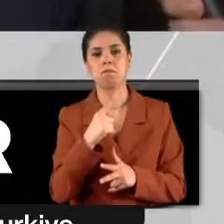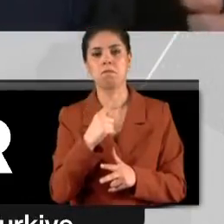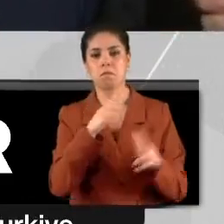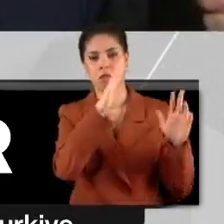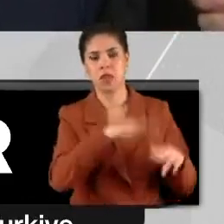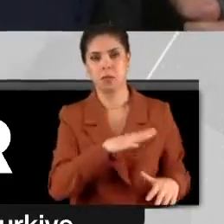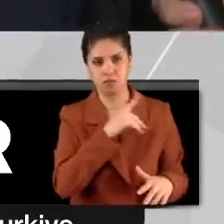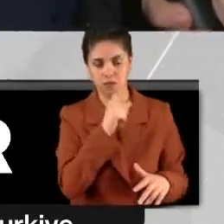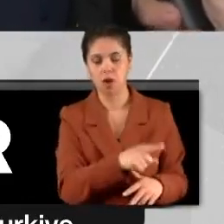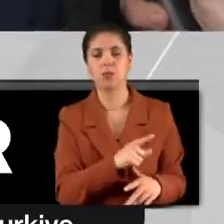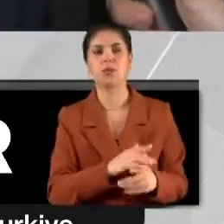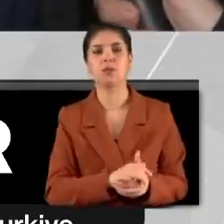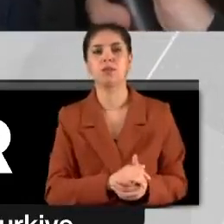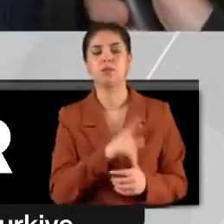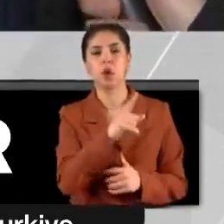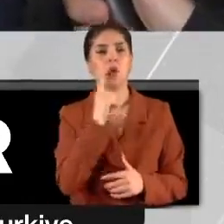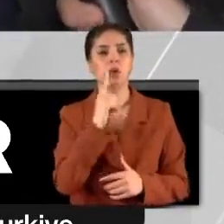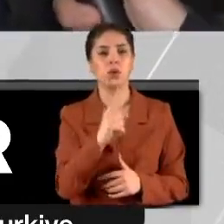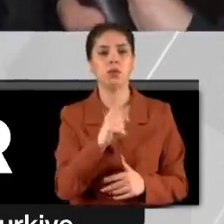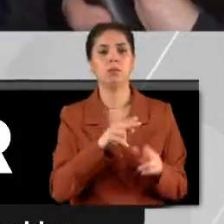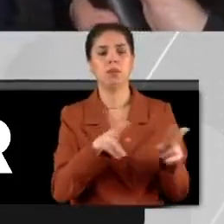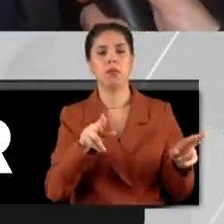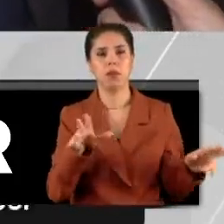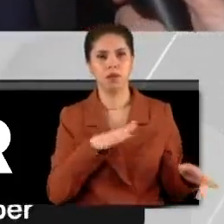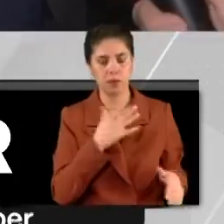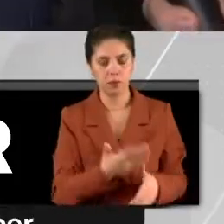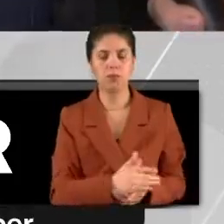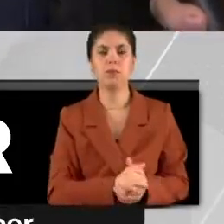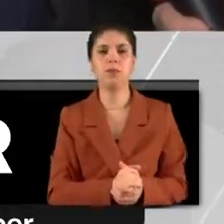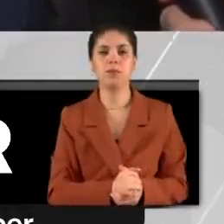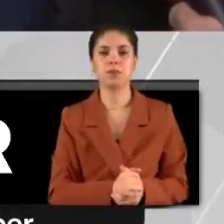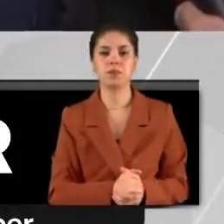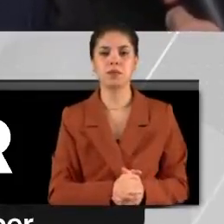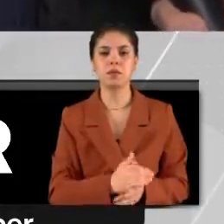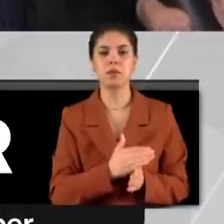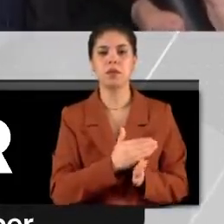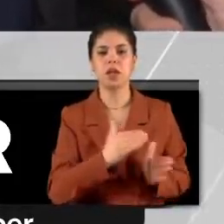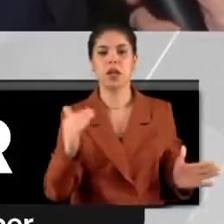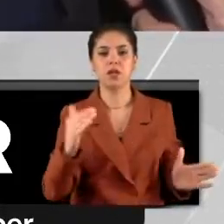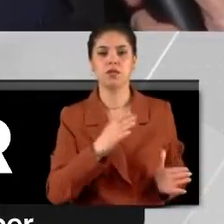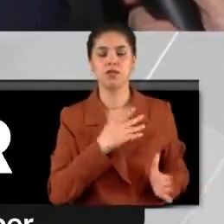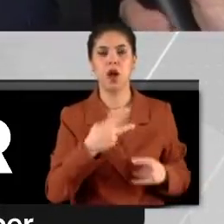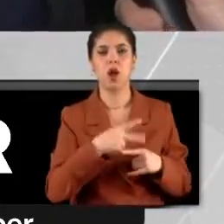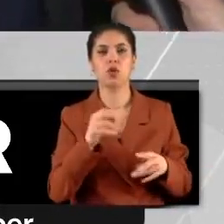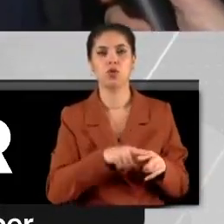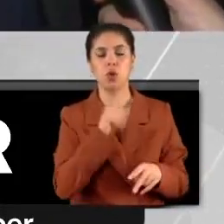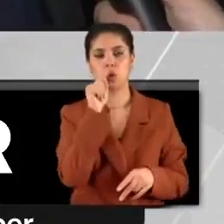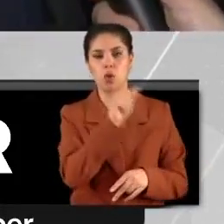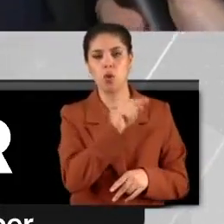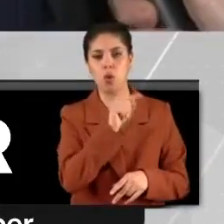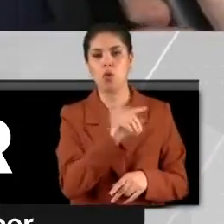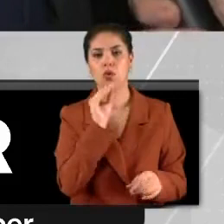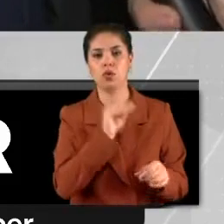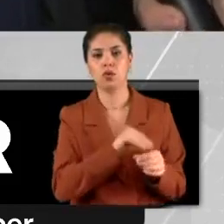yıkım zonu var. O doğrultuya uyan kırıklar var, çatlaklar var, bir geniş kaslanma zonu var. Ve o zonda boyunca da